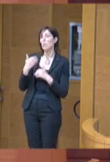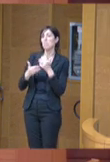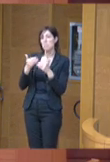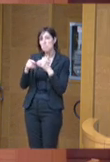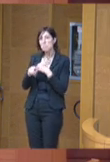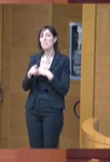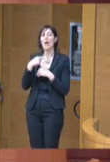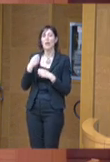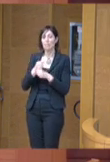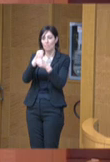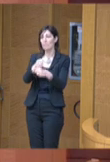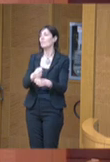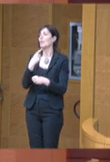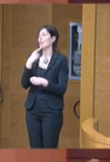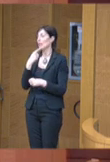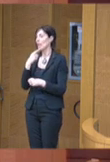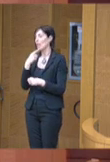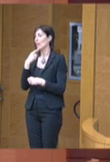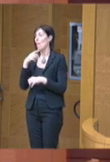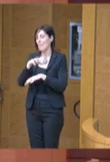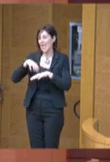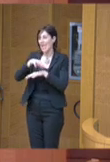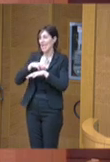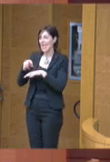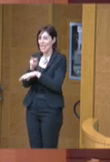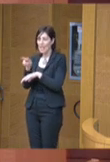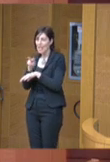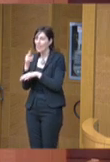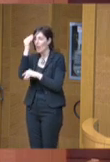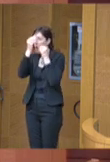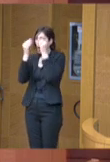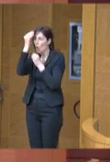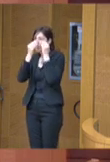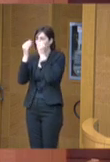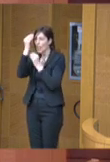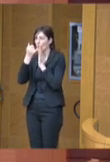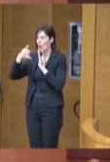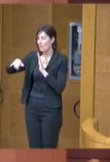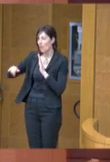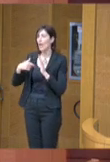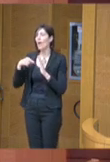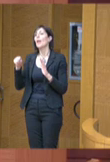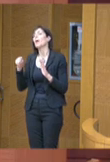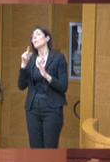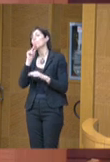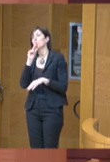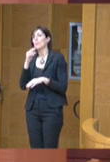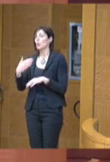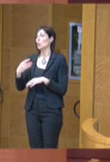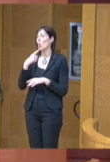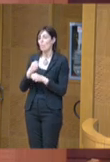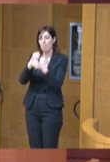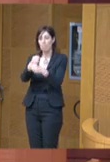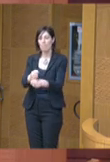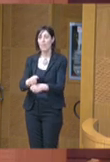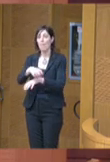però ora la parola ai ministri per le considerazioni finali, introducendo subito la parola al